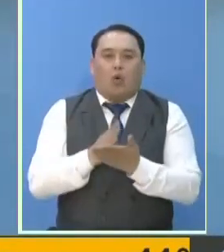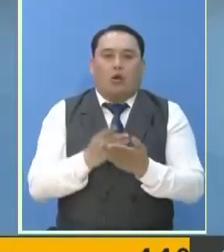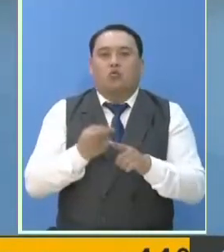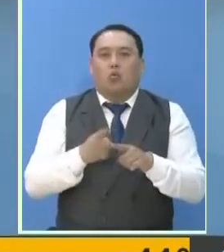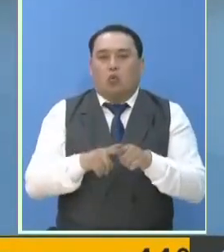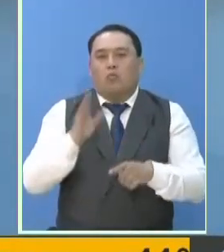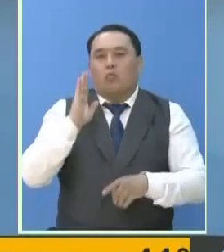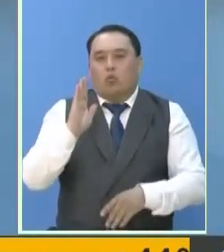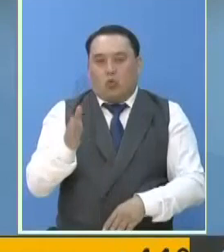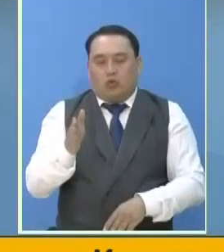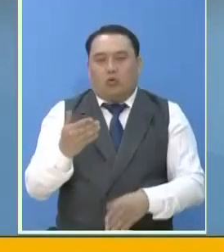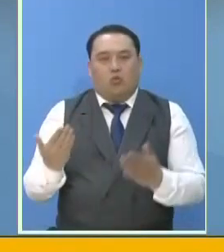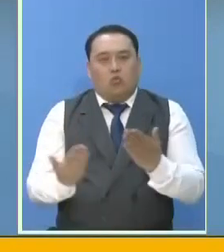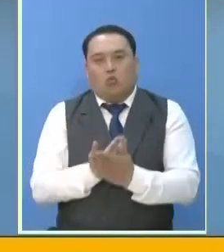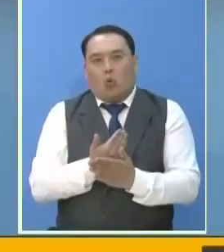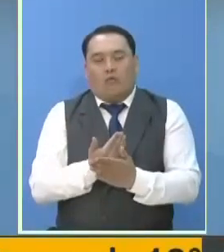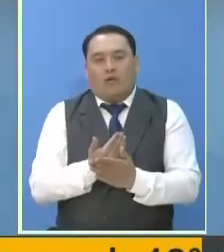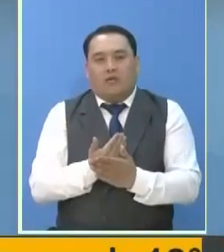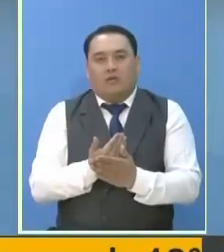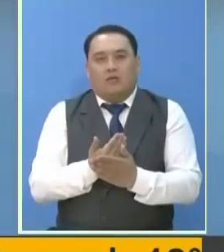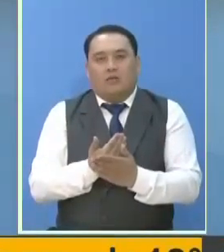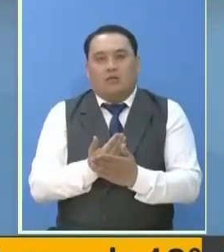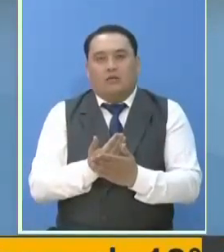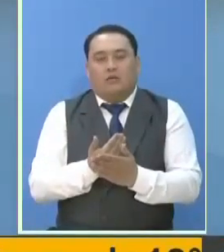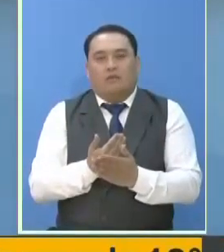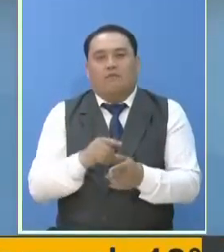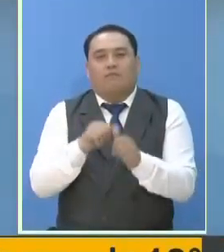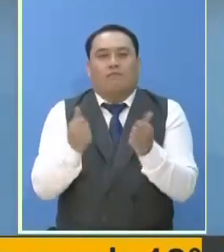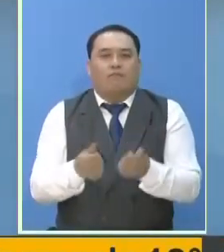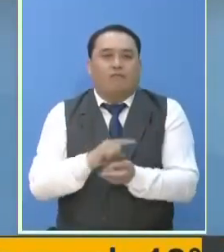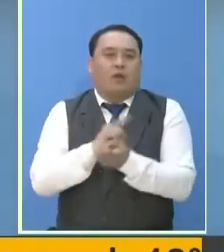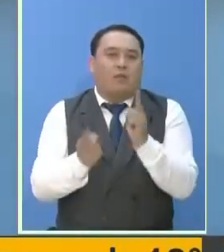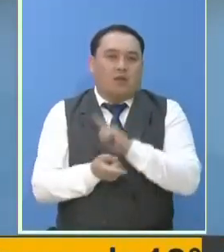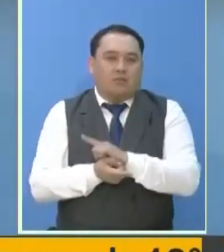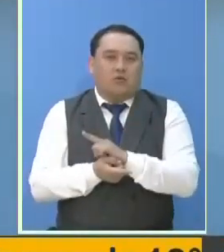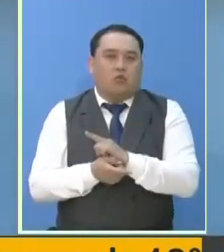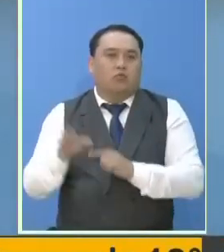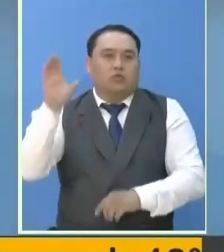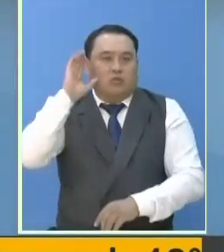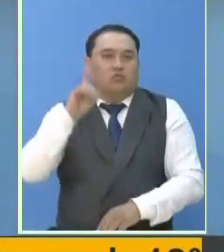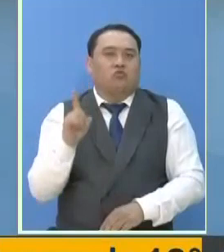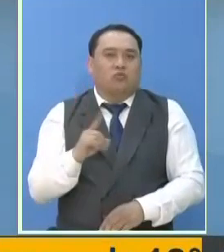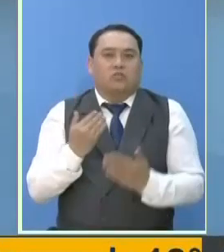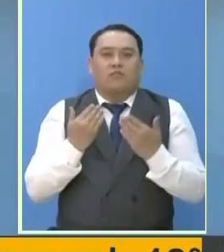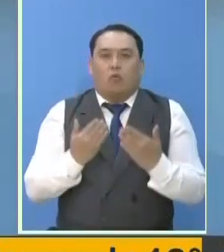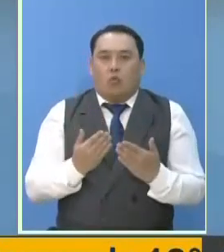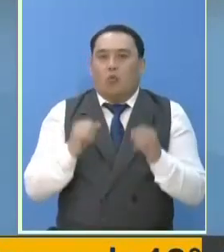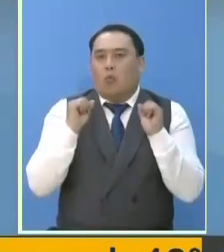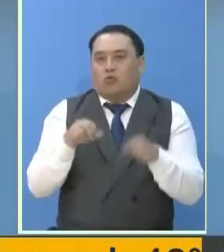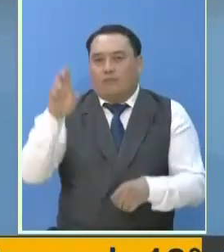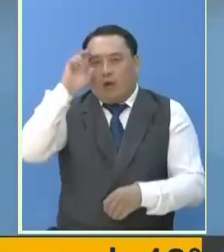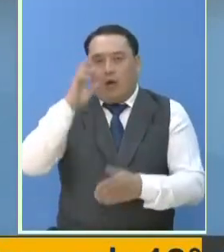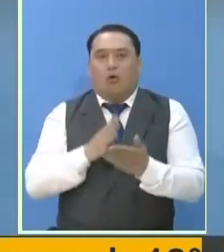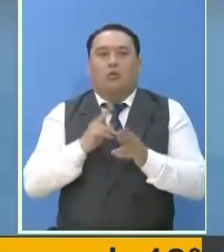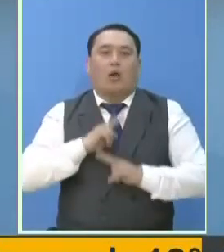которые будут, ну, новая волна, новая формация, молодежь, услышав, что сейчас, оказывается, можно на